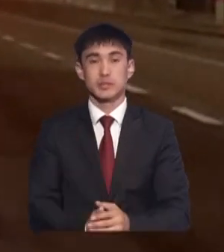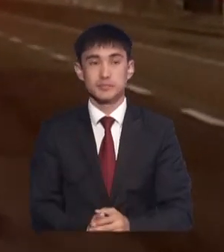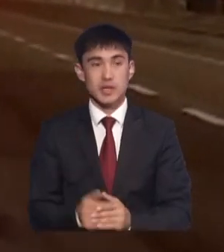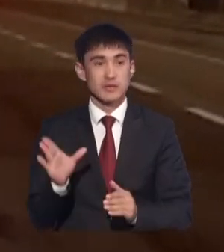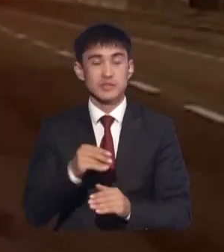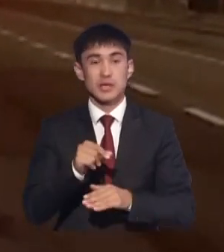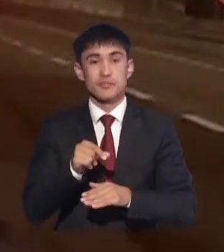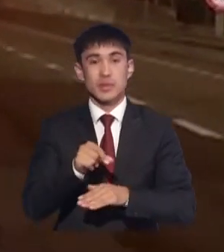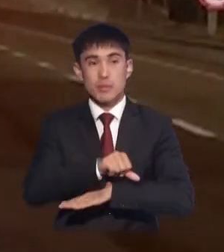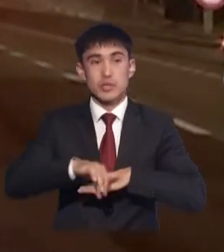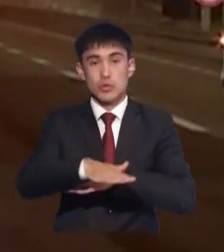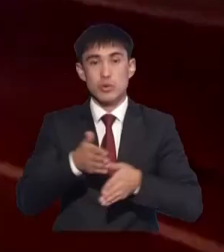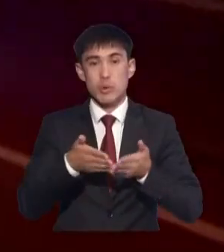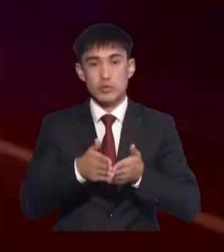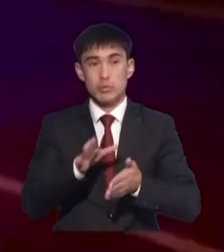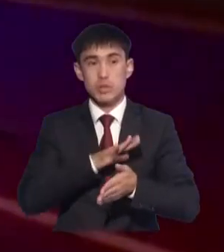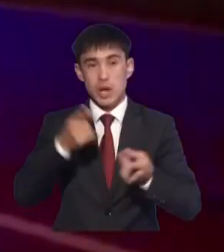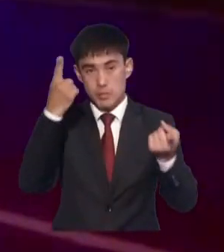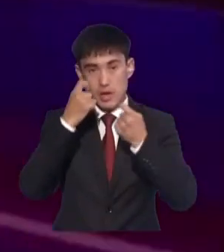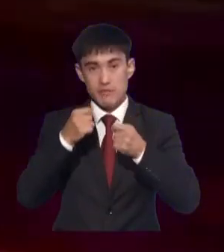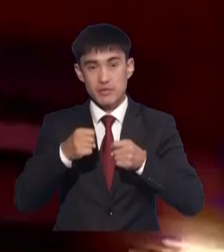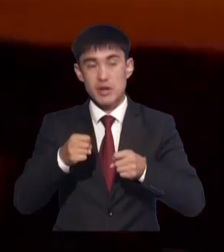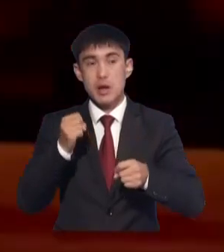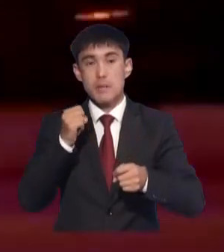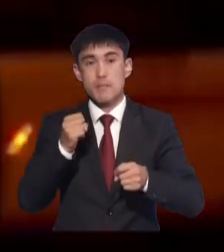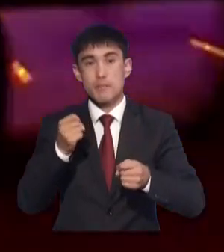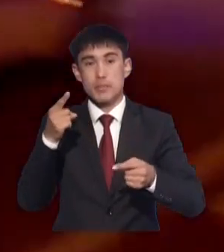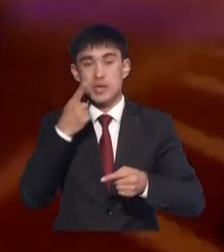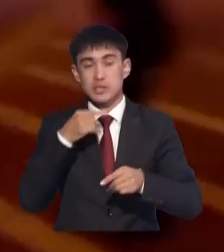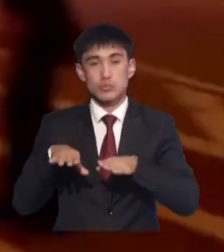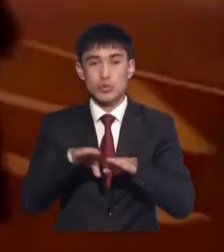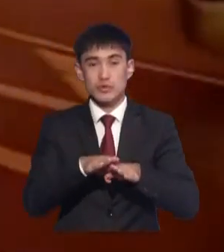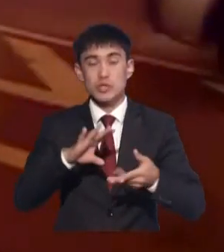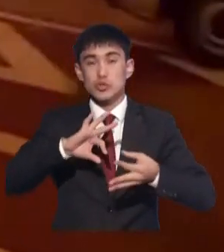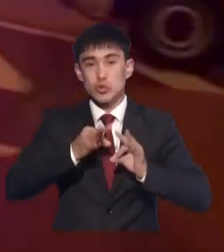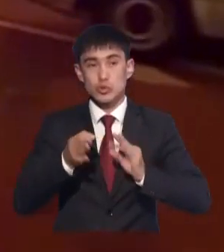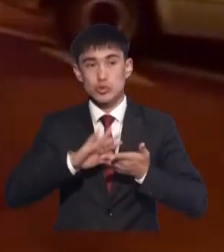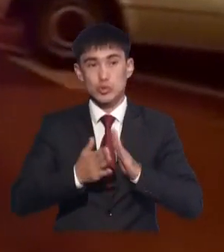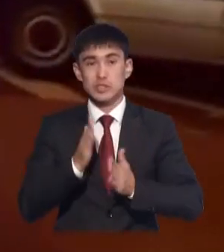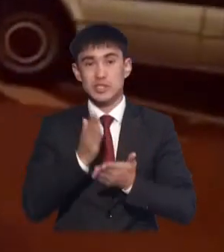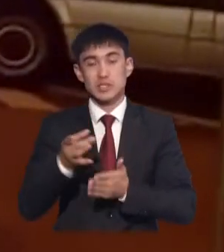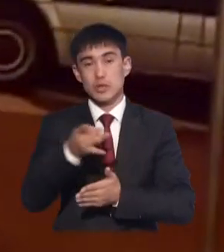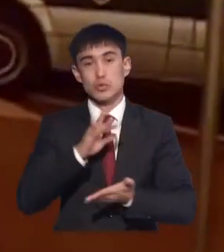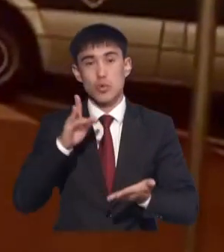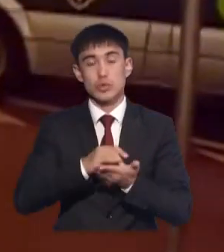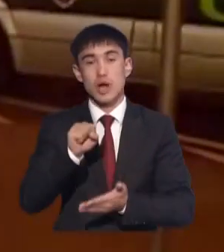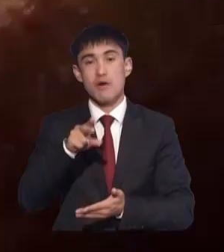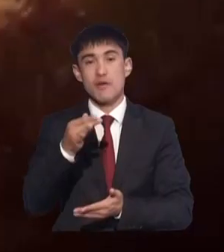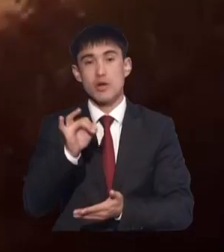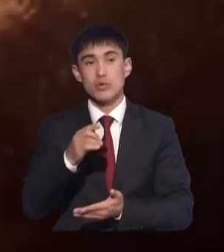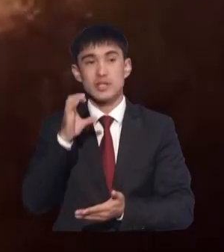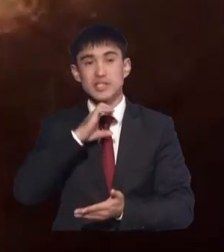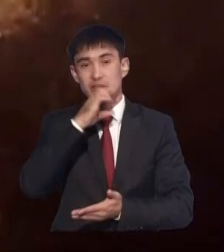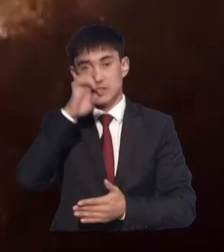Вся материковая часть Португалии была объявлена зоной бедствия. Наиболее сложная ситуация наблюдается в районе города Авейру, на